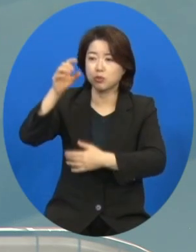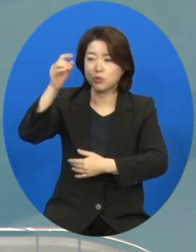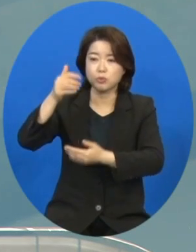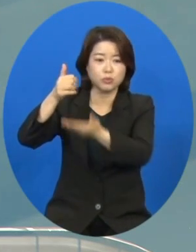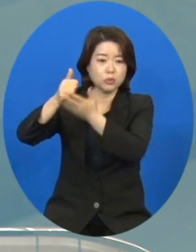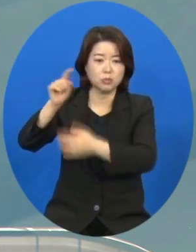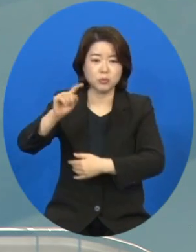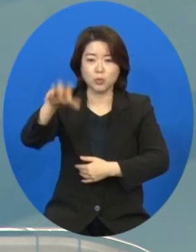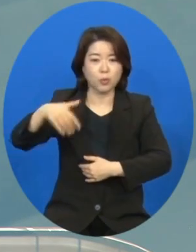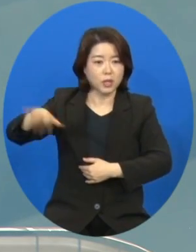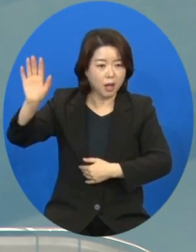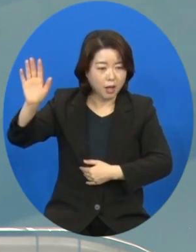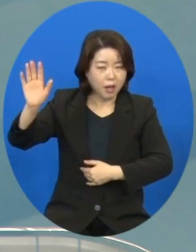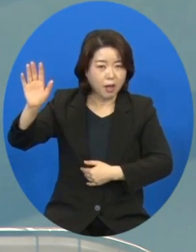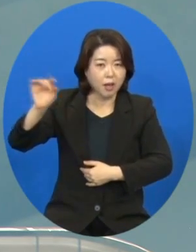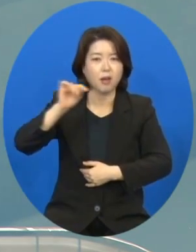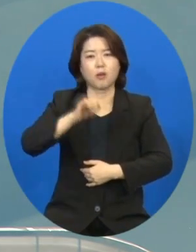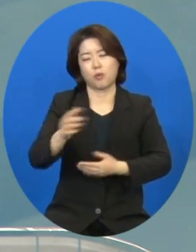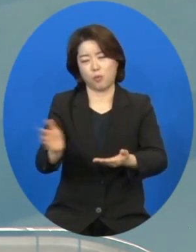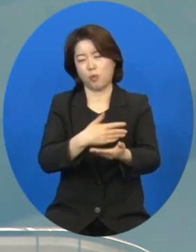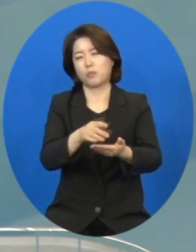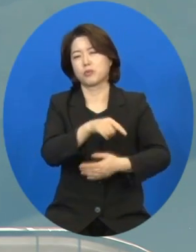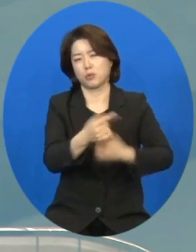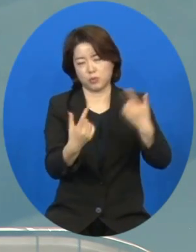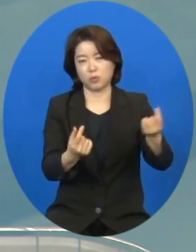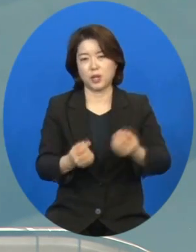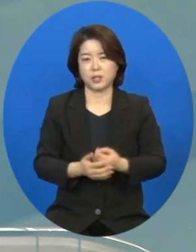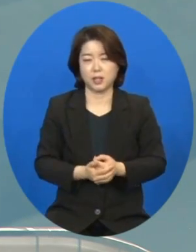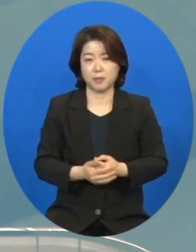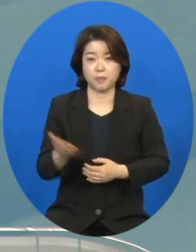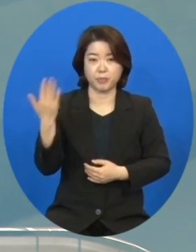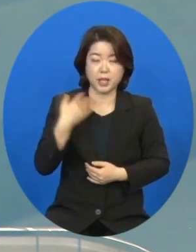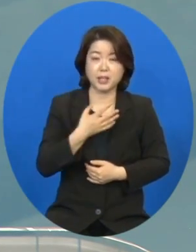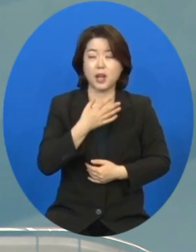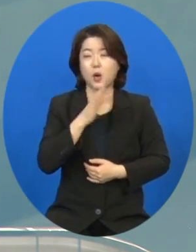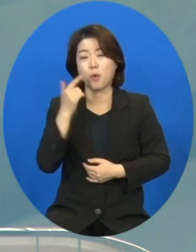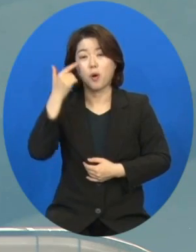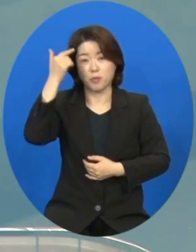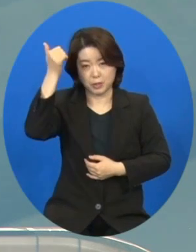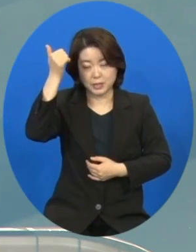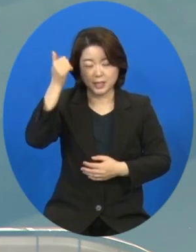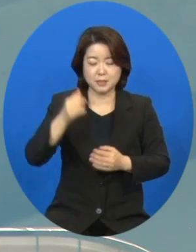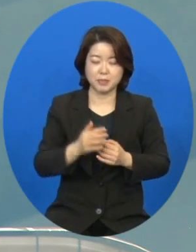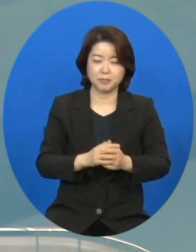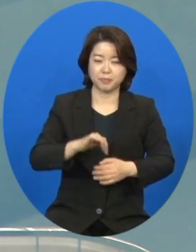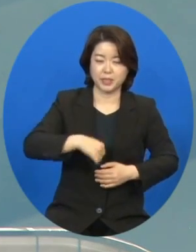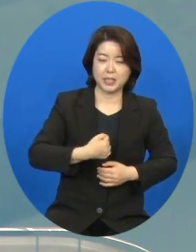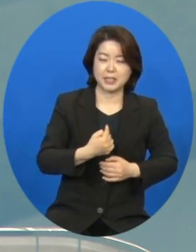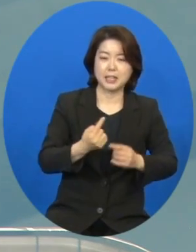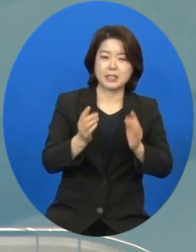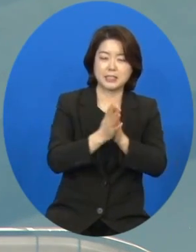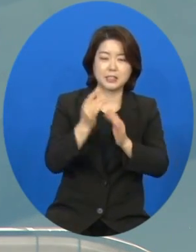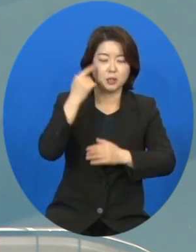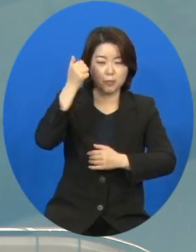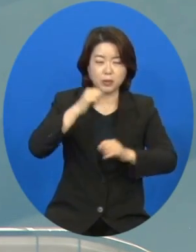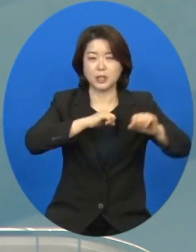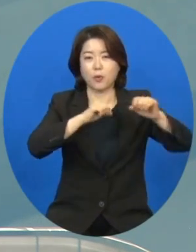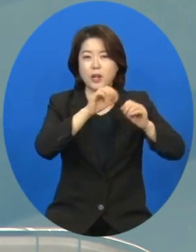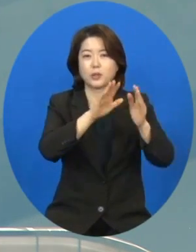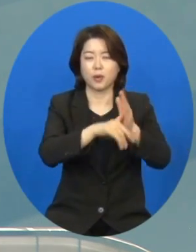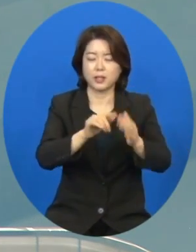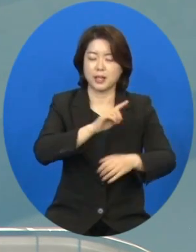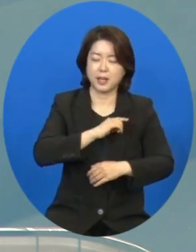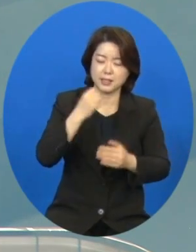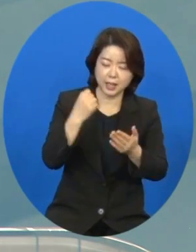어느 원로 목사님이 그러시더라고요. 당신이 현직에서 담임 목사로 목회할 때 가장